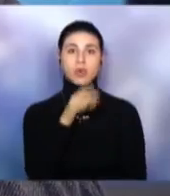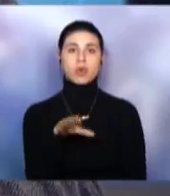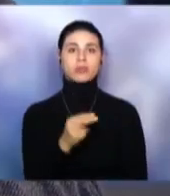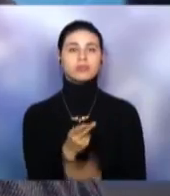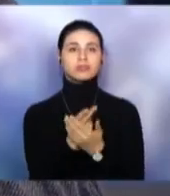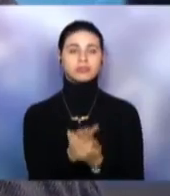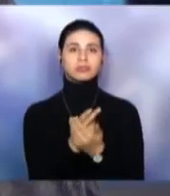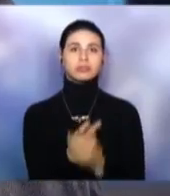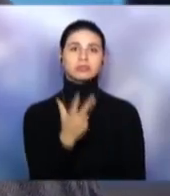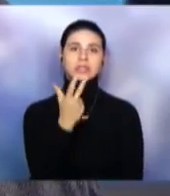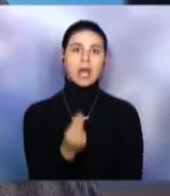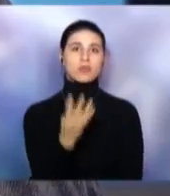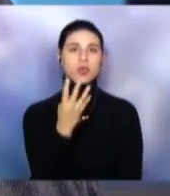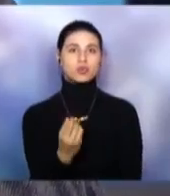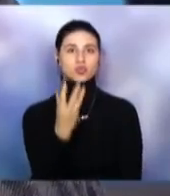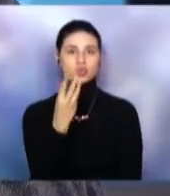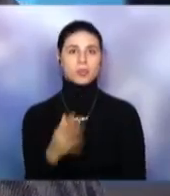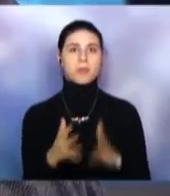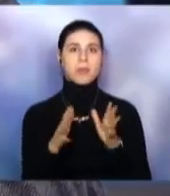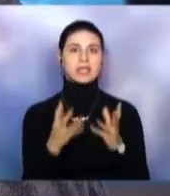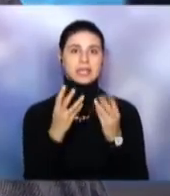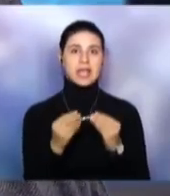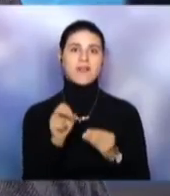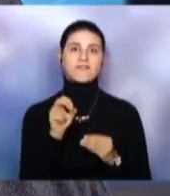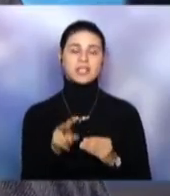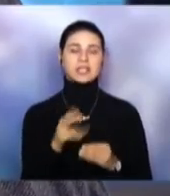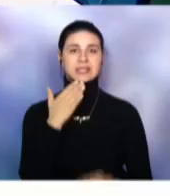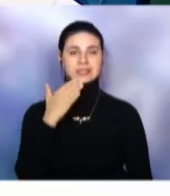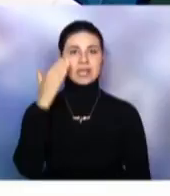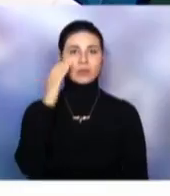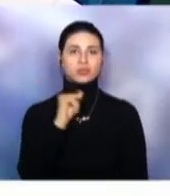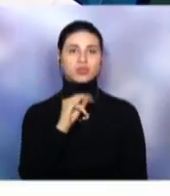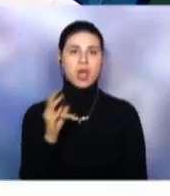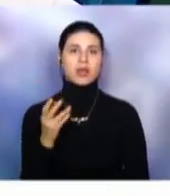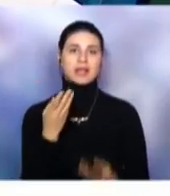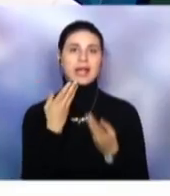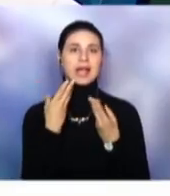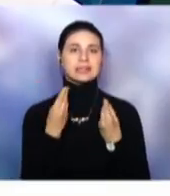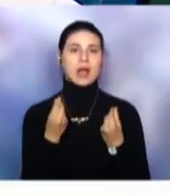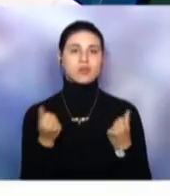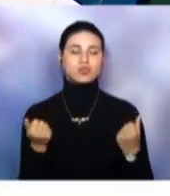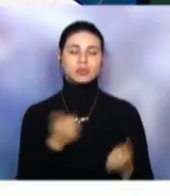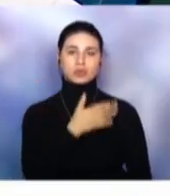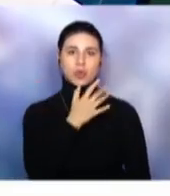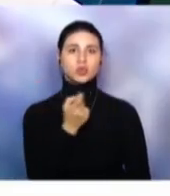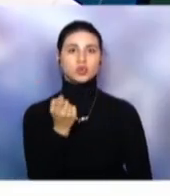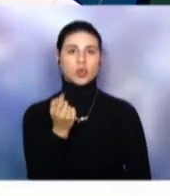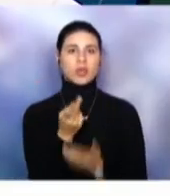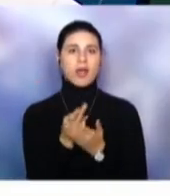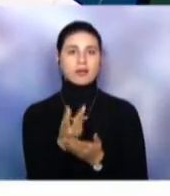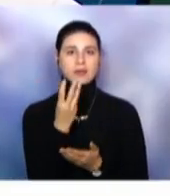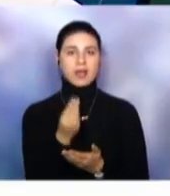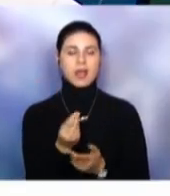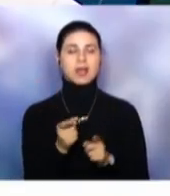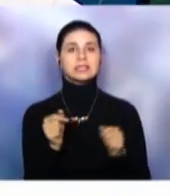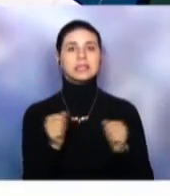პაციენტები უფრო დიდ ხანს წვანან, როგორც ეს კვლევა გაჩვენებს კლინიკაში, ვიდრე წელიწადის და სეზონის სხვადასხვა დროში. საინტერესო ფაქტია